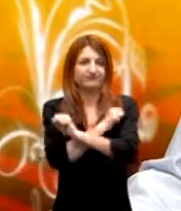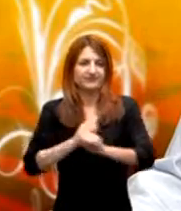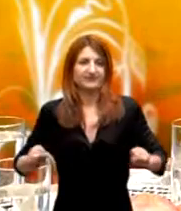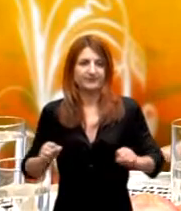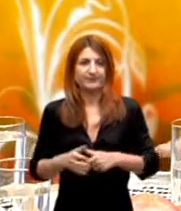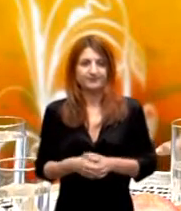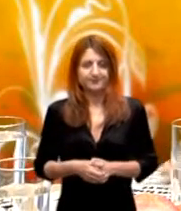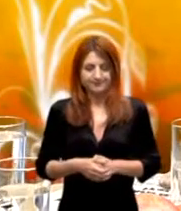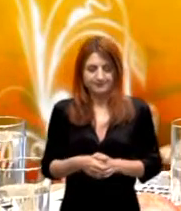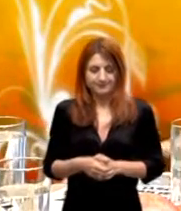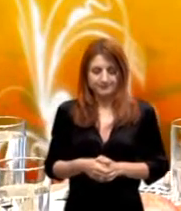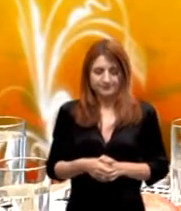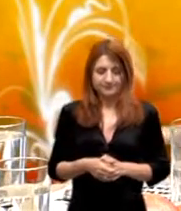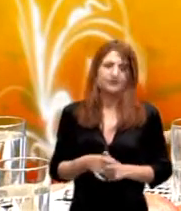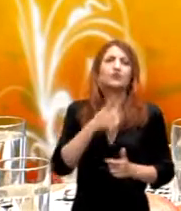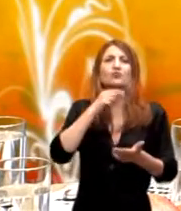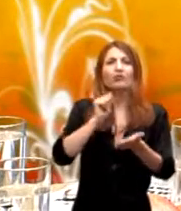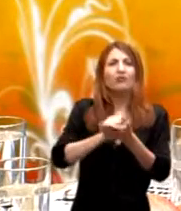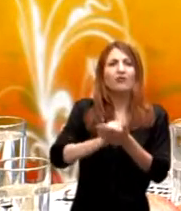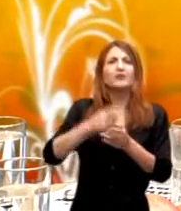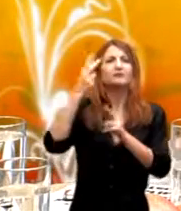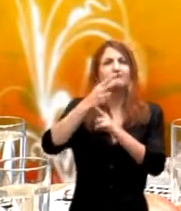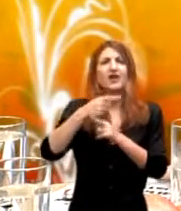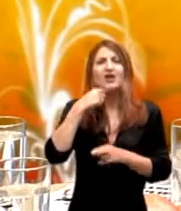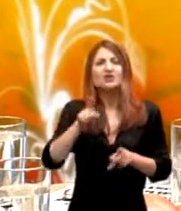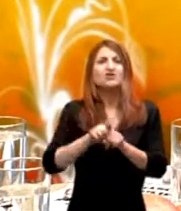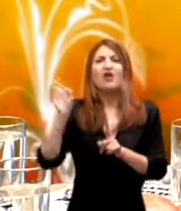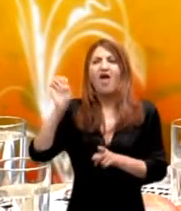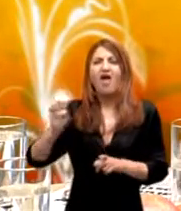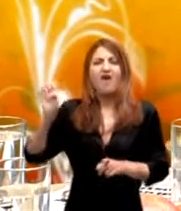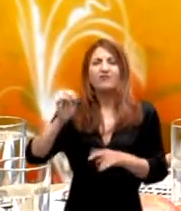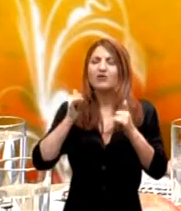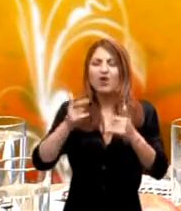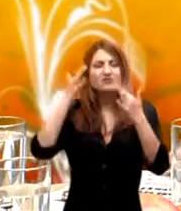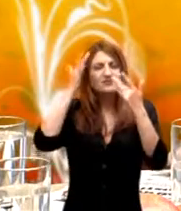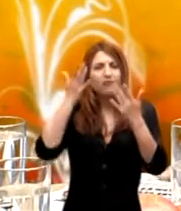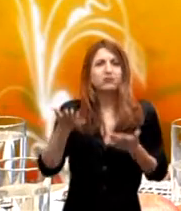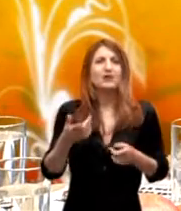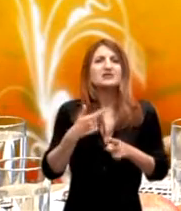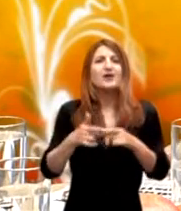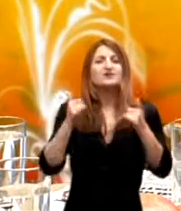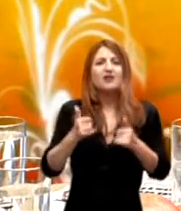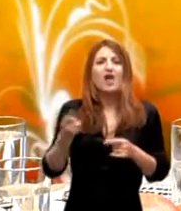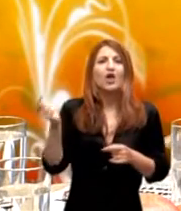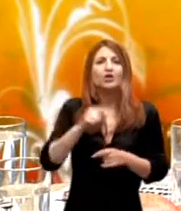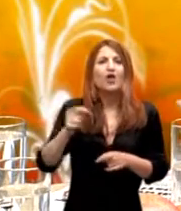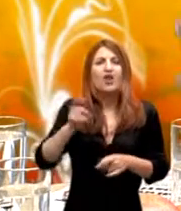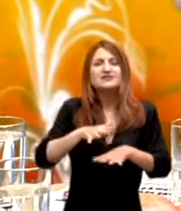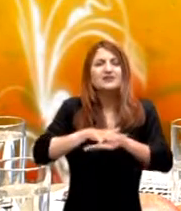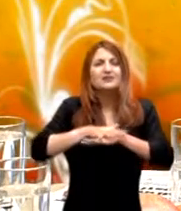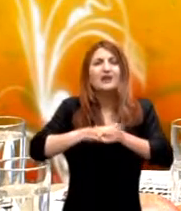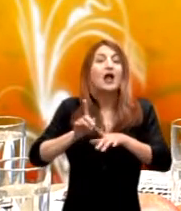Kažu novine, mediji, svi mi govorimo, a Evropa je jako zaprinuta, jer zaista dolazi epidemija,